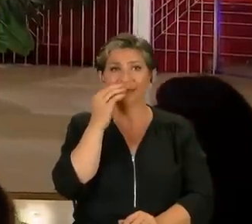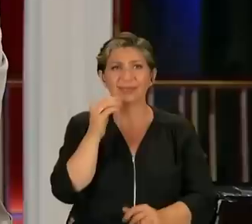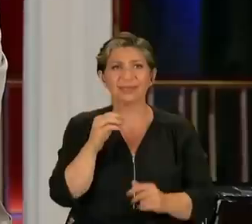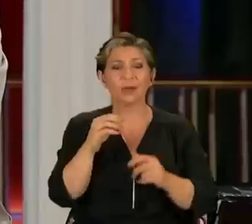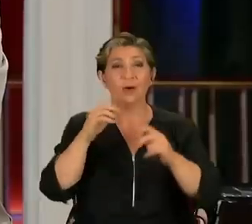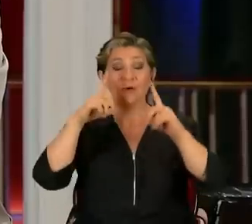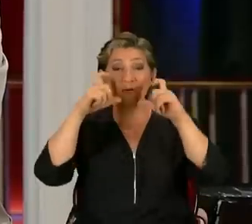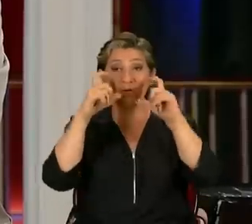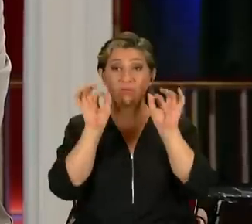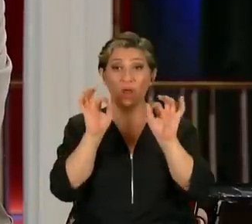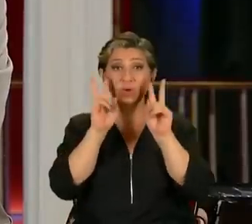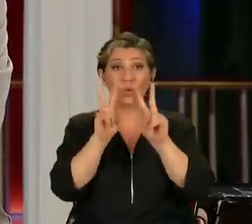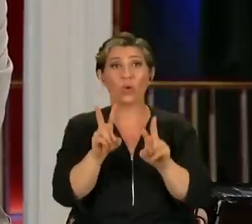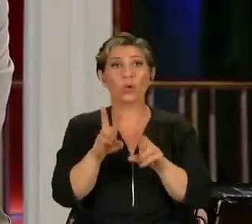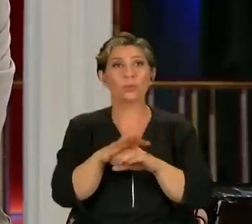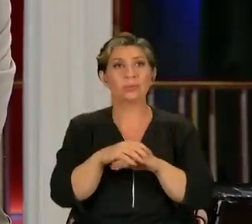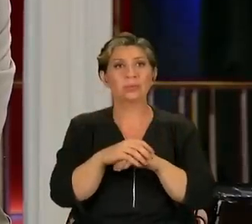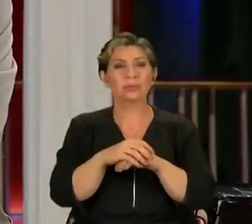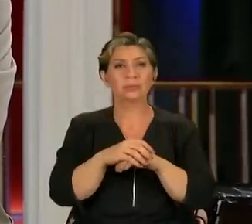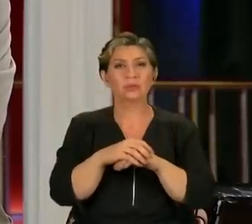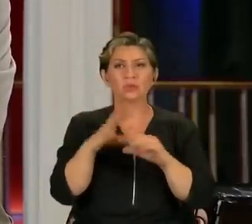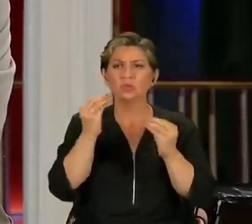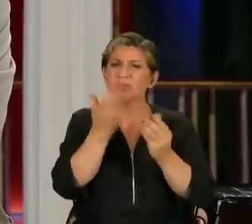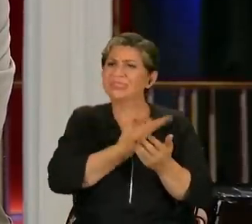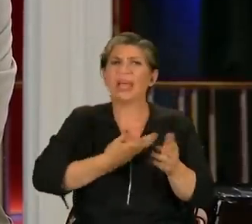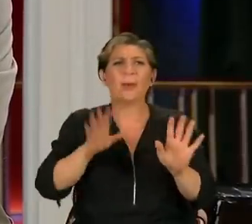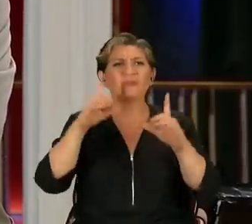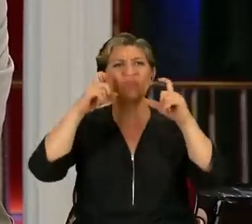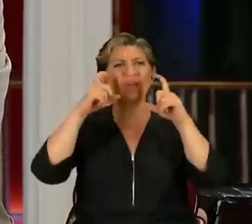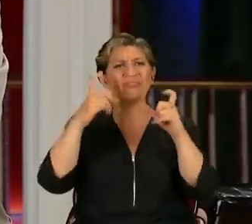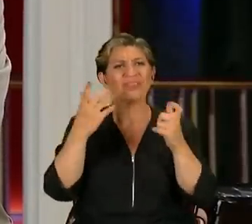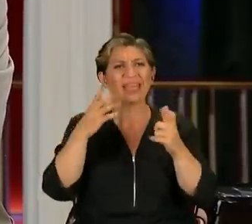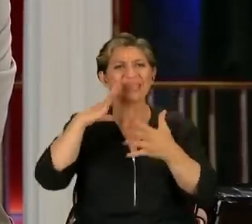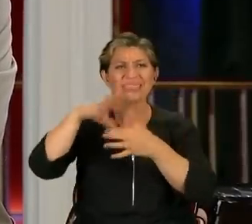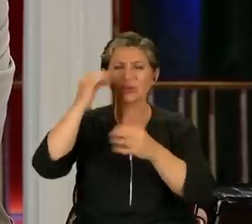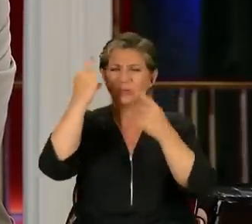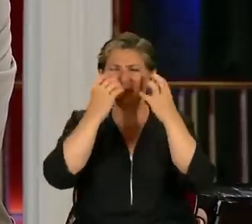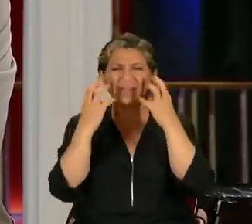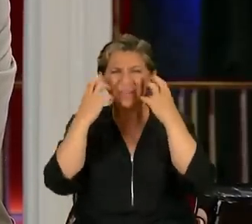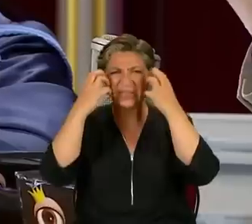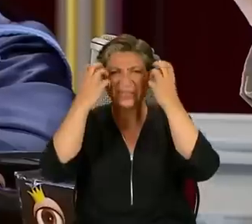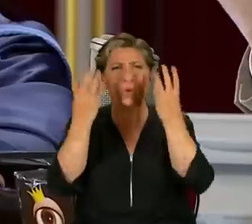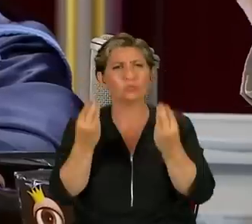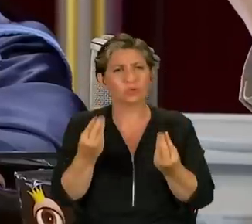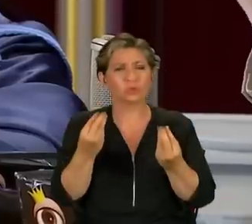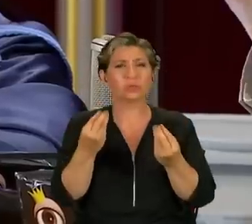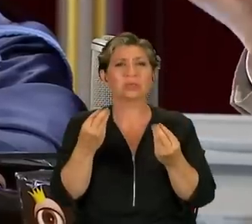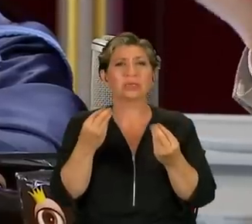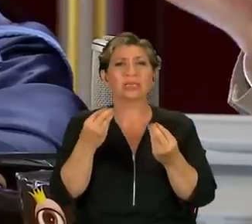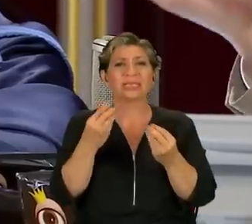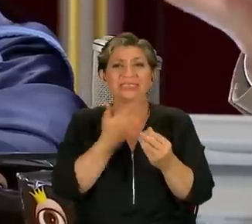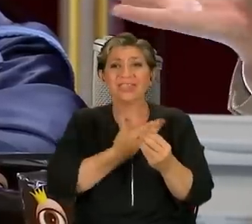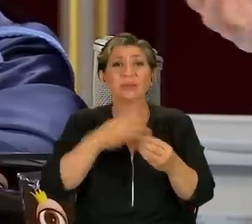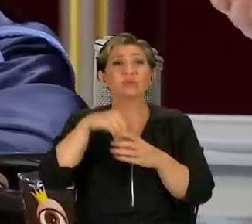fotoğrafik olarak da böyle görüyorum. Yani çok sevmem öyle fotoğrafları aslında. İşte insanların yüzleri kırış kırış olmuş falan.